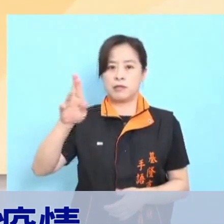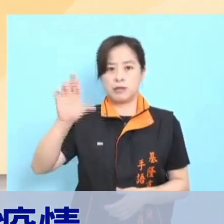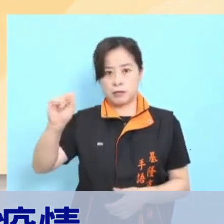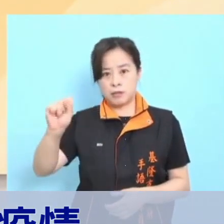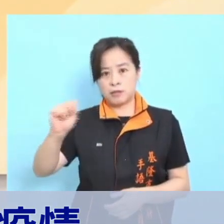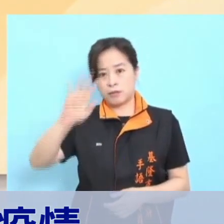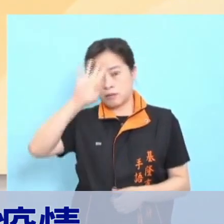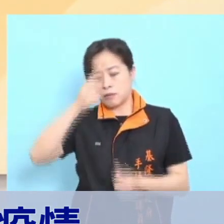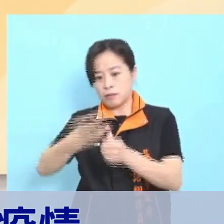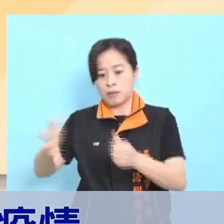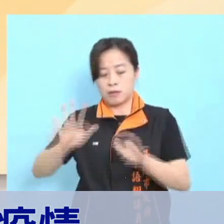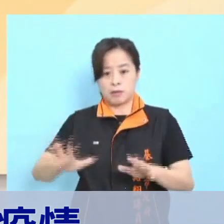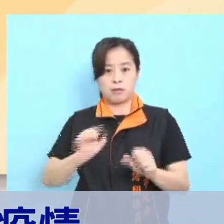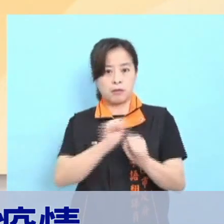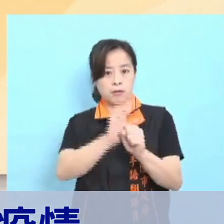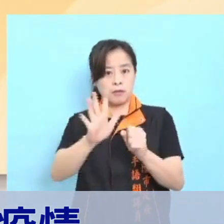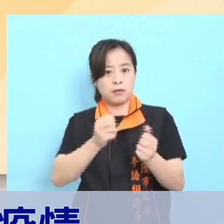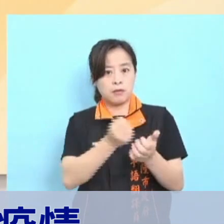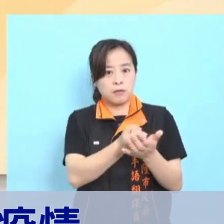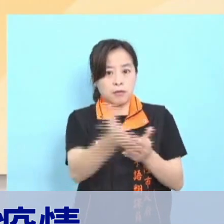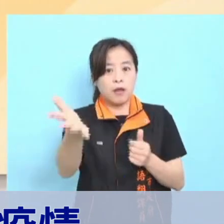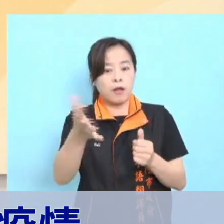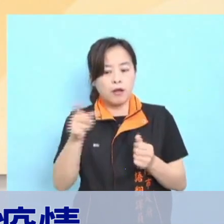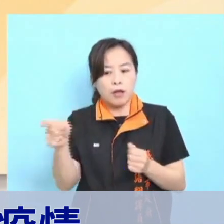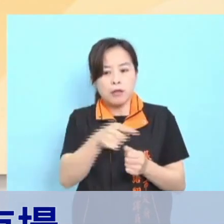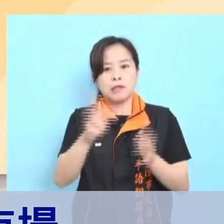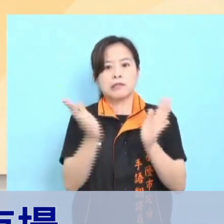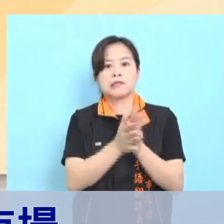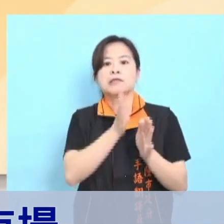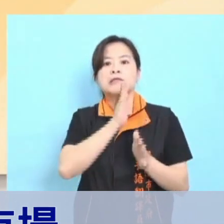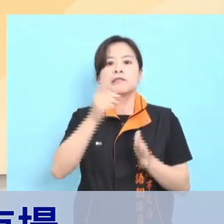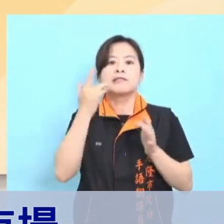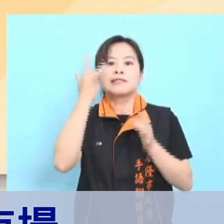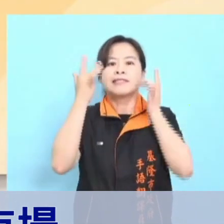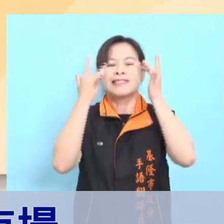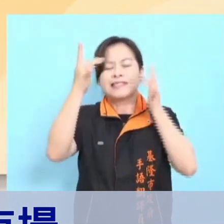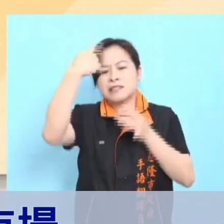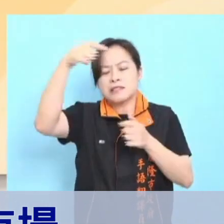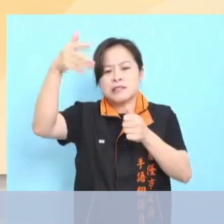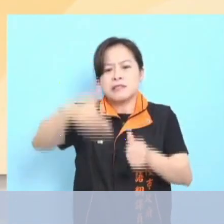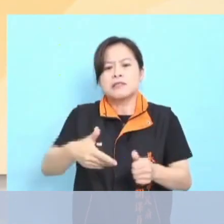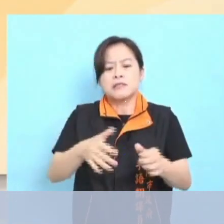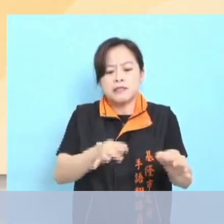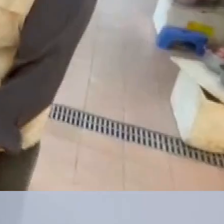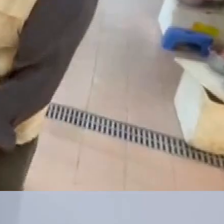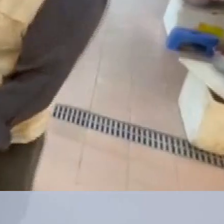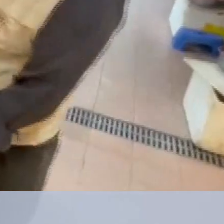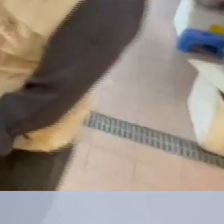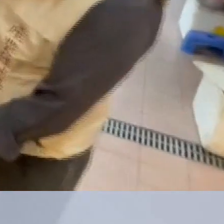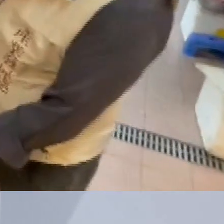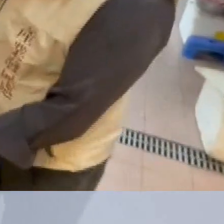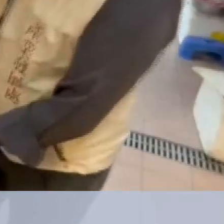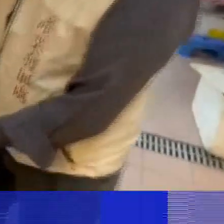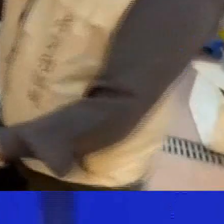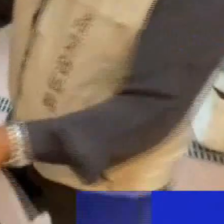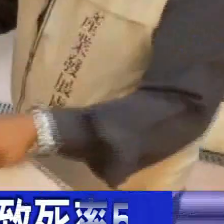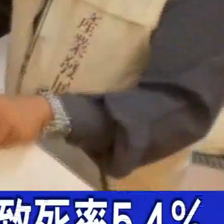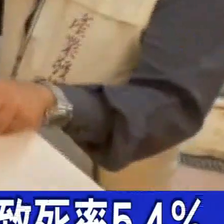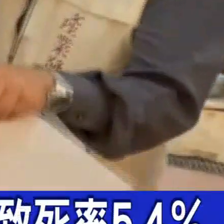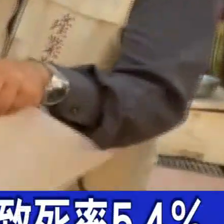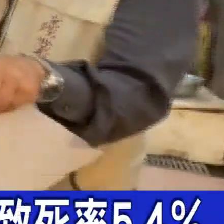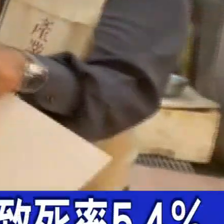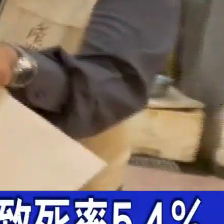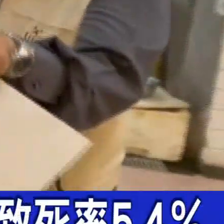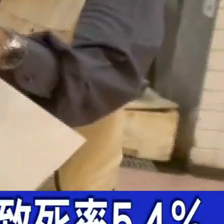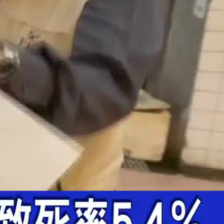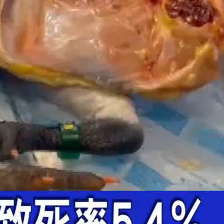这次的新冠肺炎的疫情都是从传统的生鲜市场开始发生的。 累计至今，基隆成功市